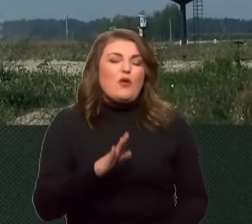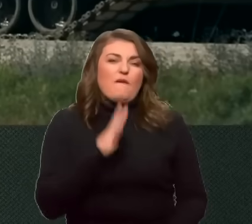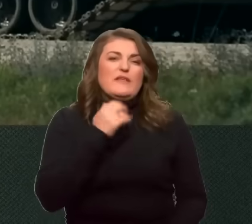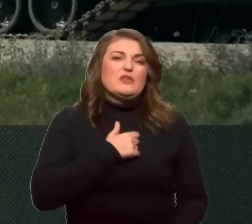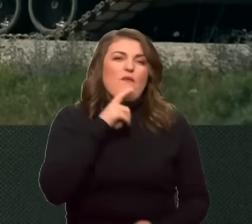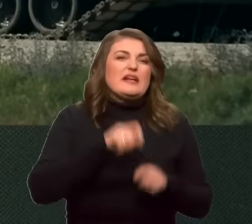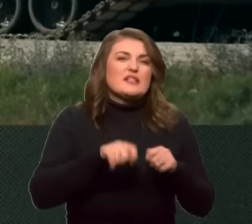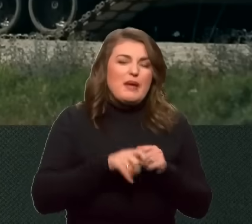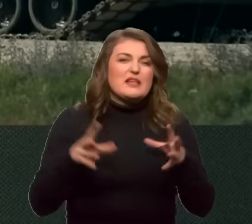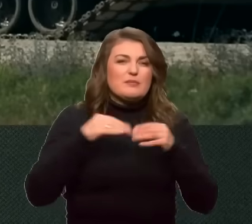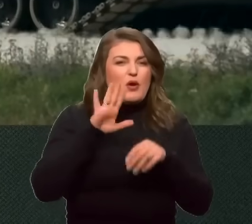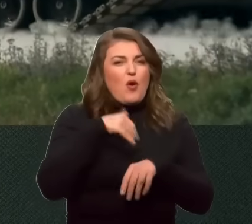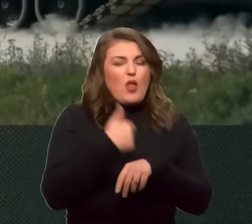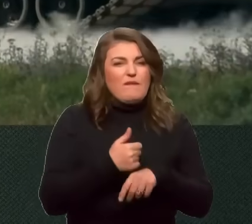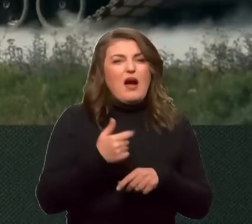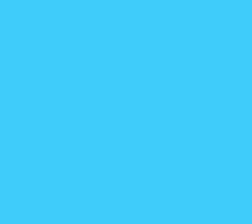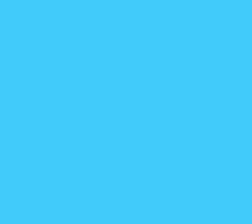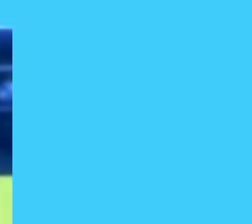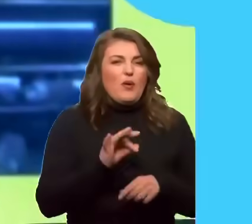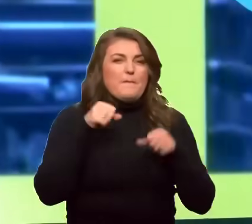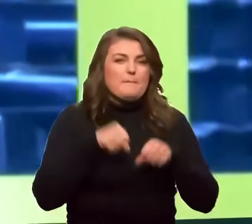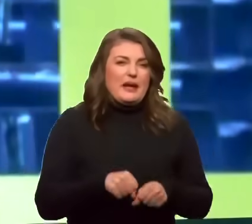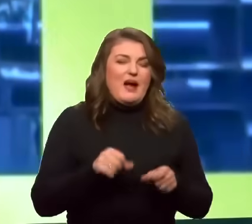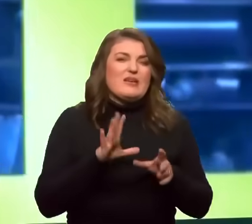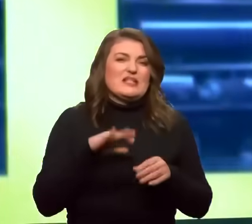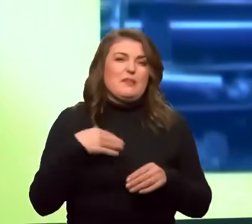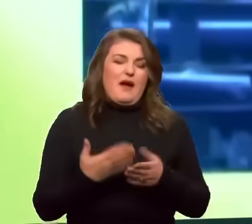військовий експерт, співголова громадської ініціативи «Право справа», був з нами наживо.